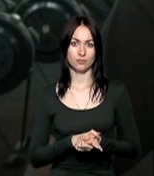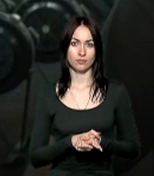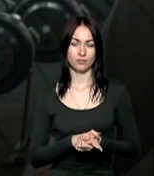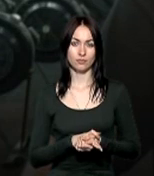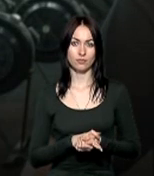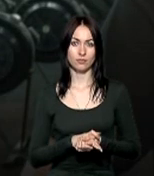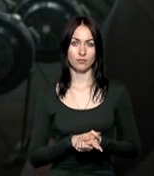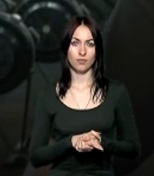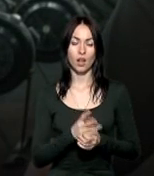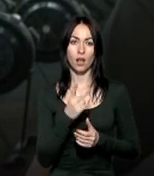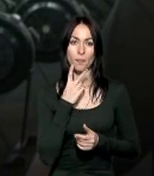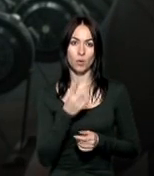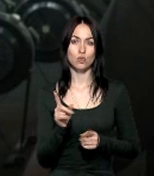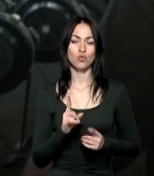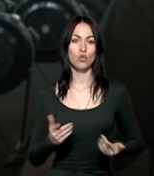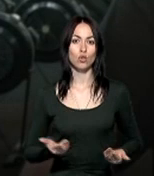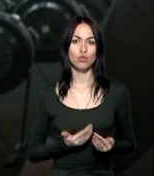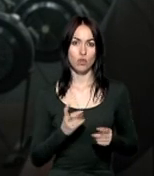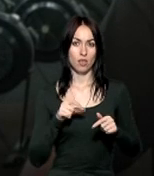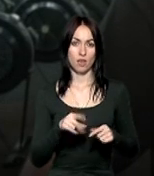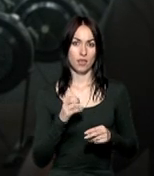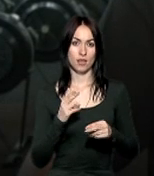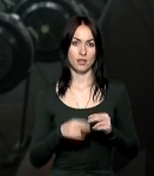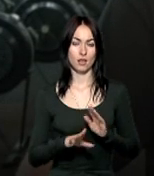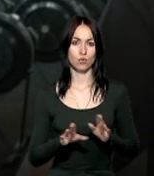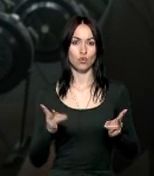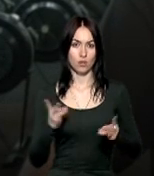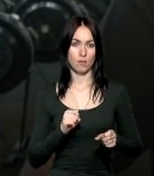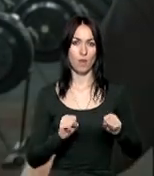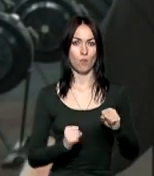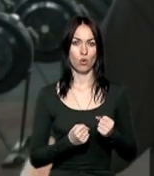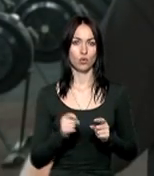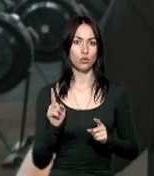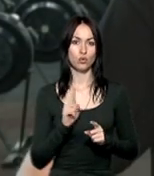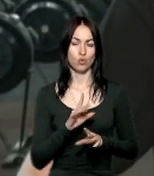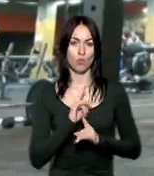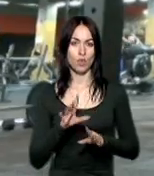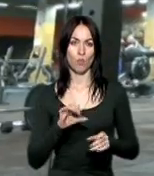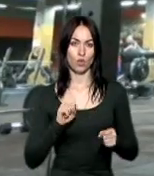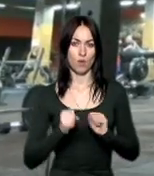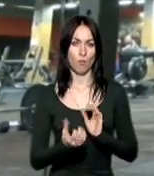Показати, що життя на цьому не закінчується, що треба боротися, щоб не бути побореним.